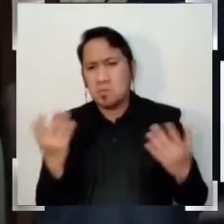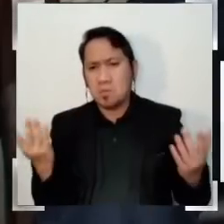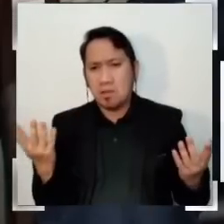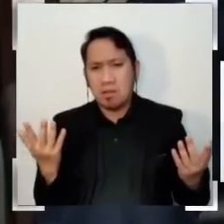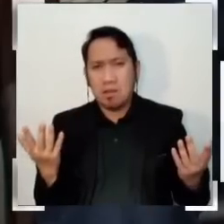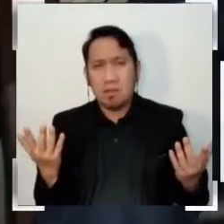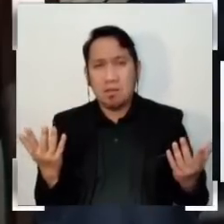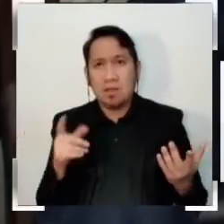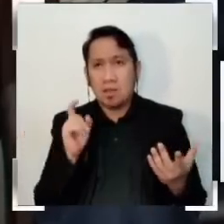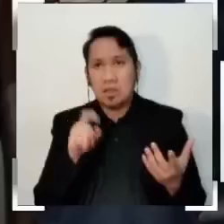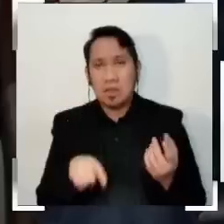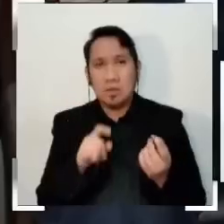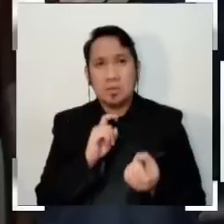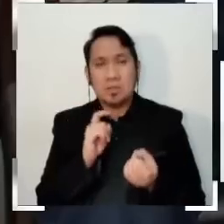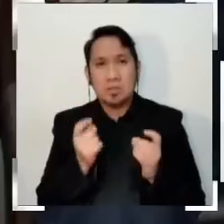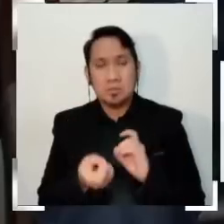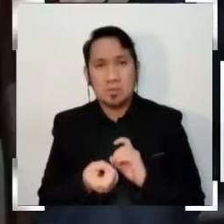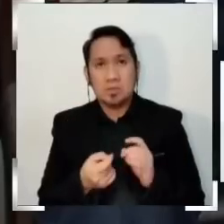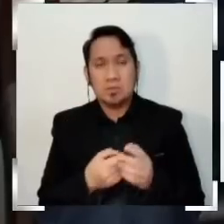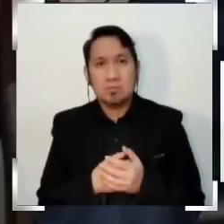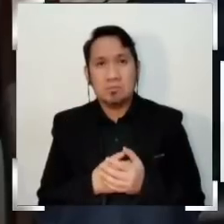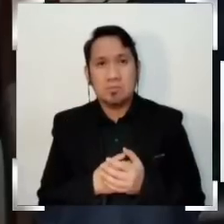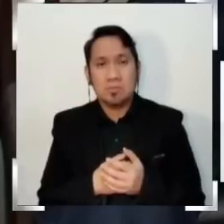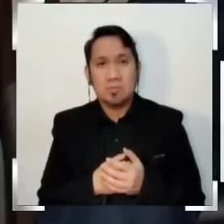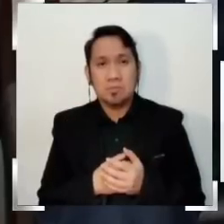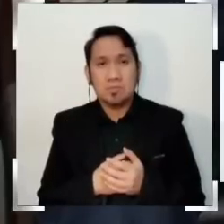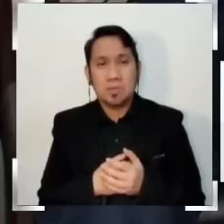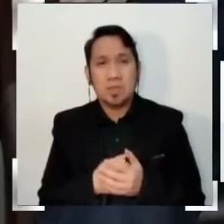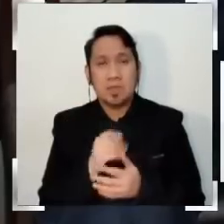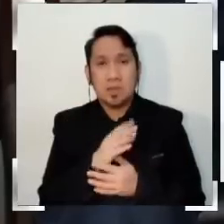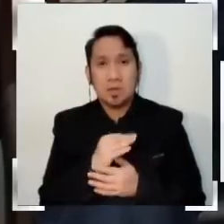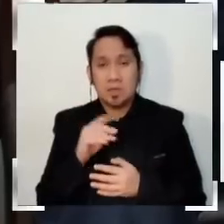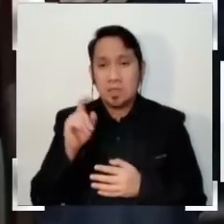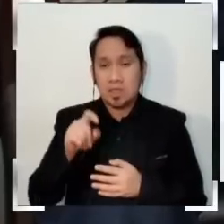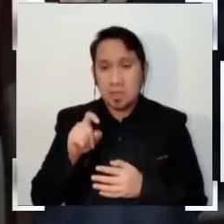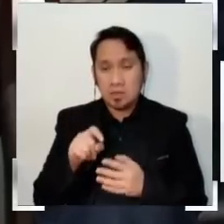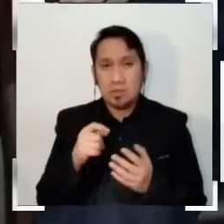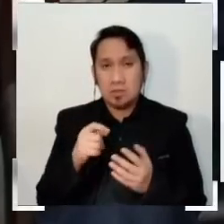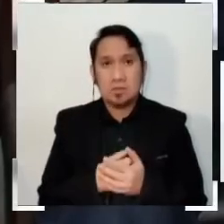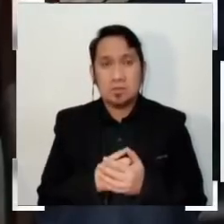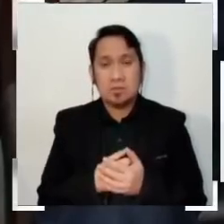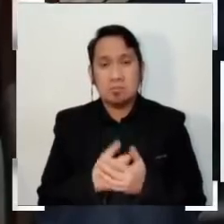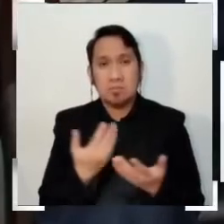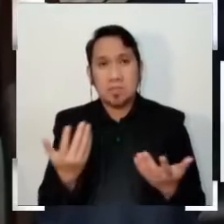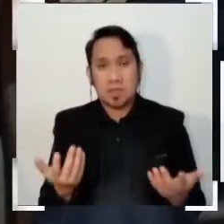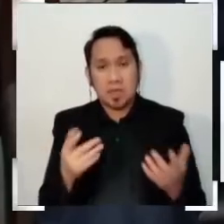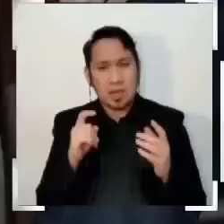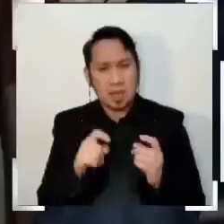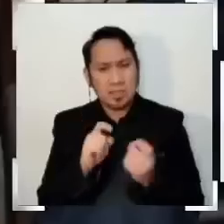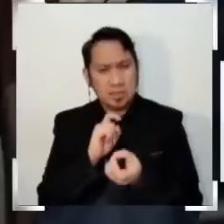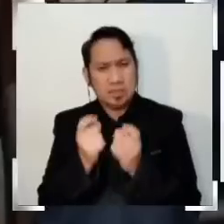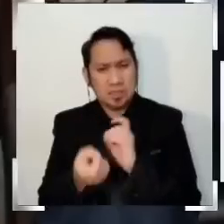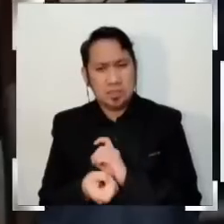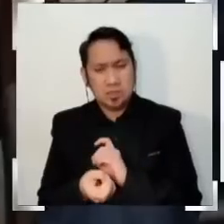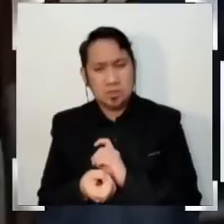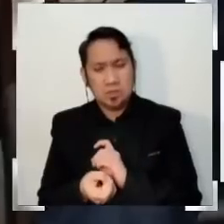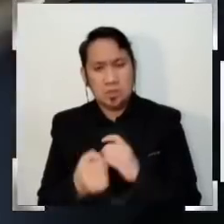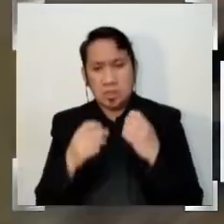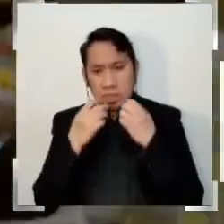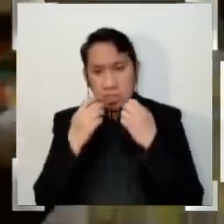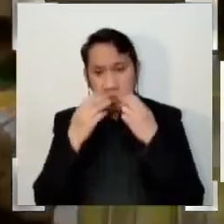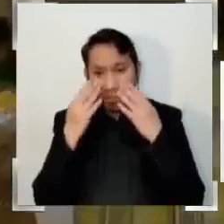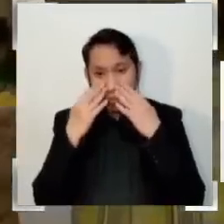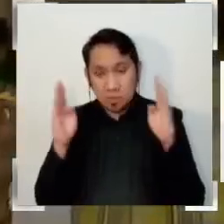paguhin ang nagpapatakbo at kailangan daw i-reinvent ang Itbulaga. At meron daw mga portion na board